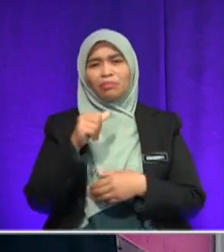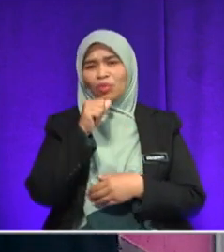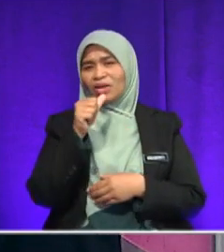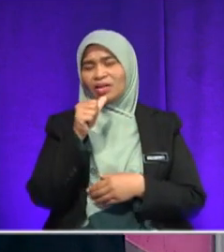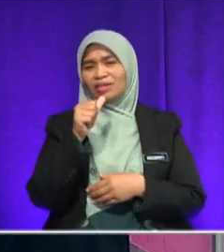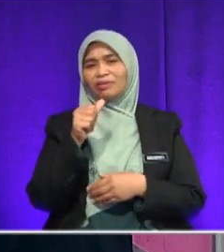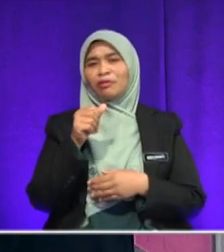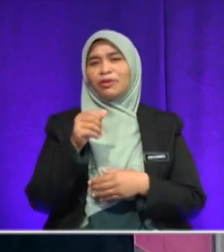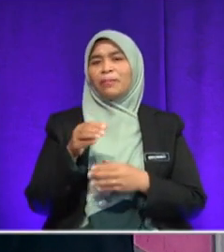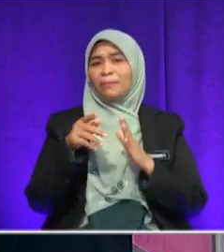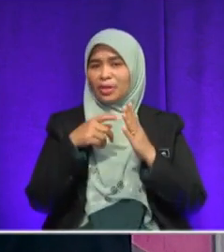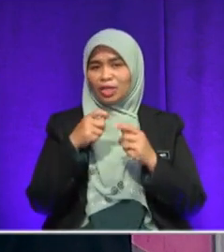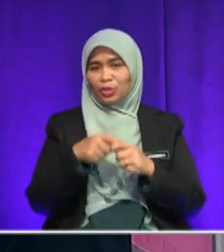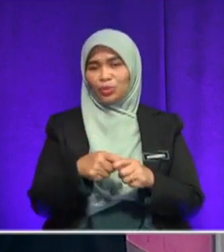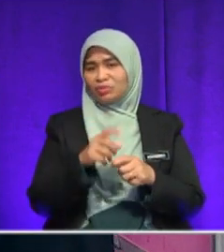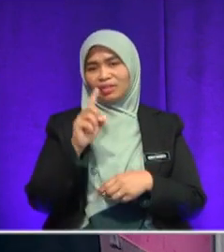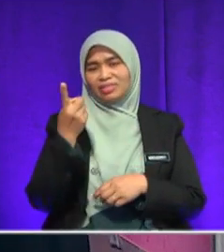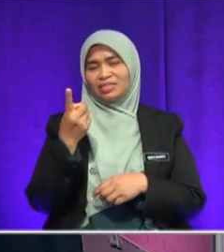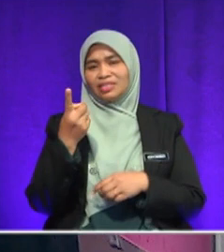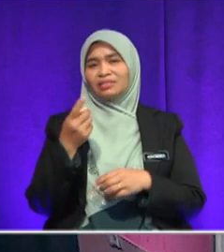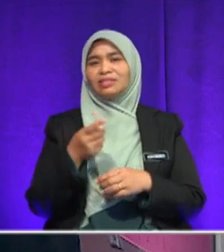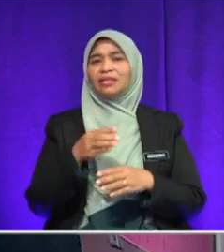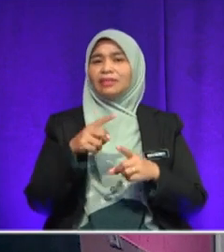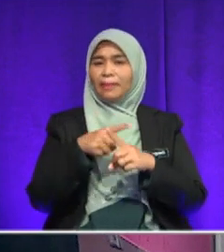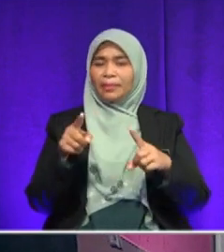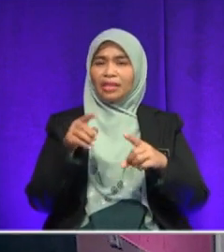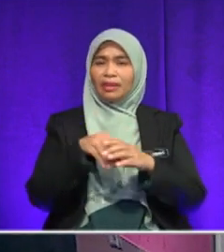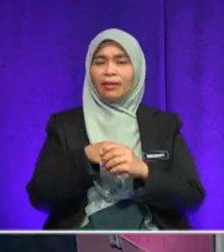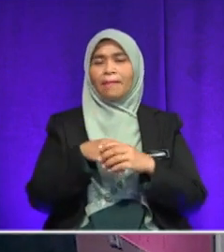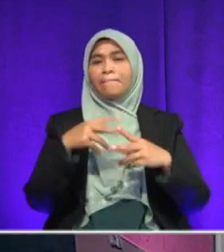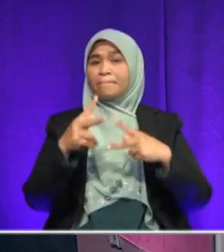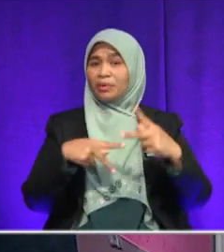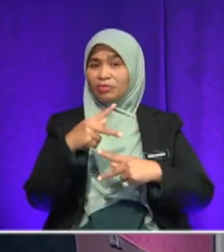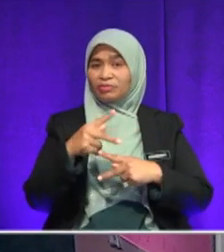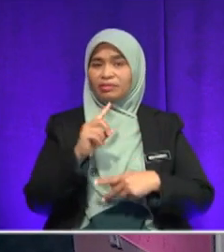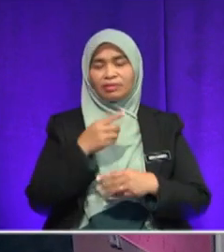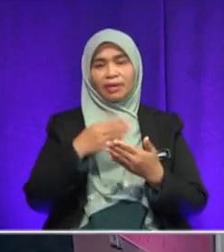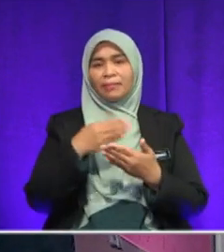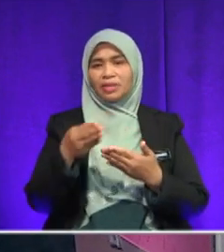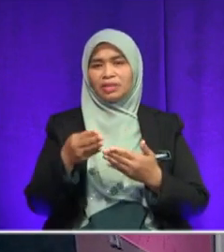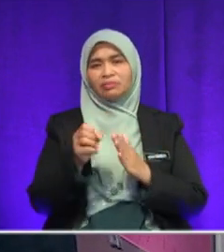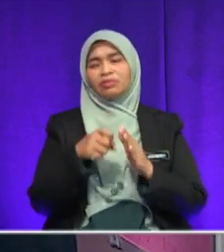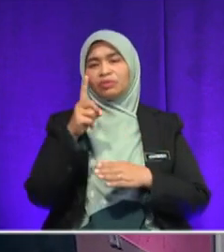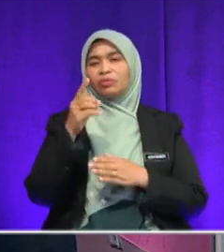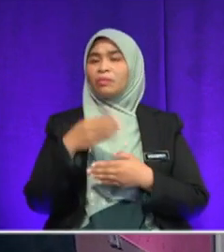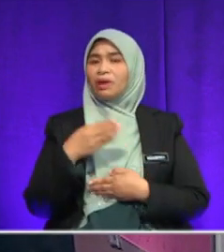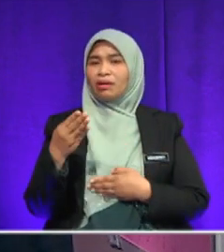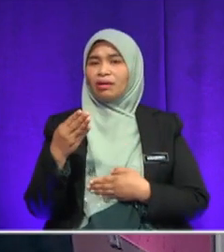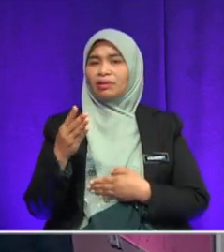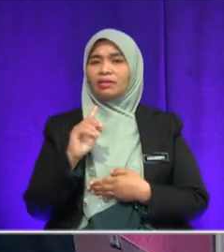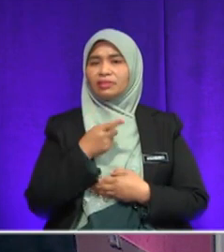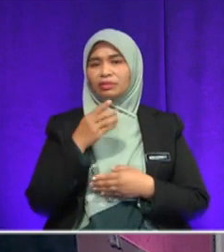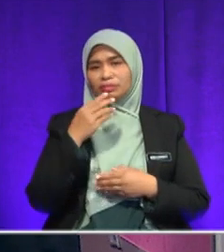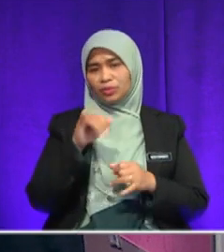penentu semata-mata. Sebaliknya, di dalam proses kita membeli sesuatu barang, biasanya kita juga